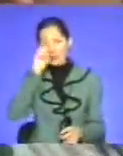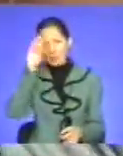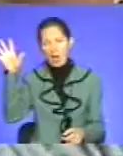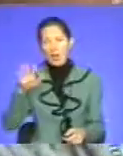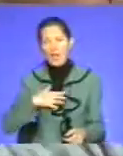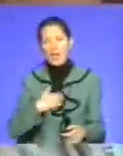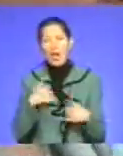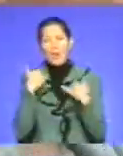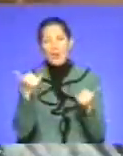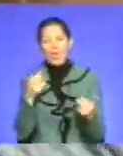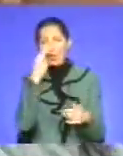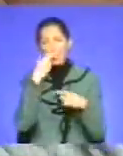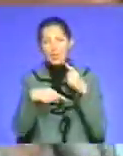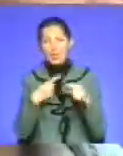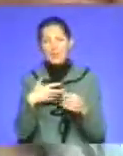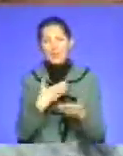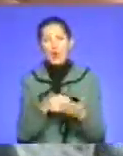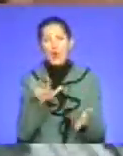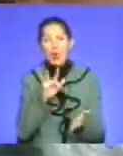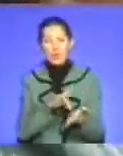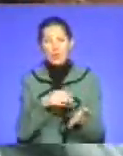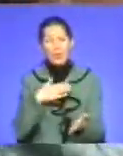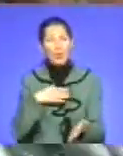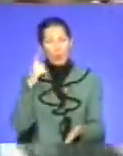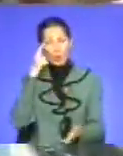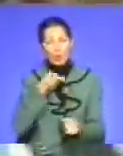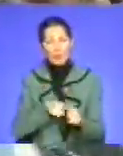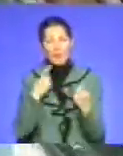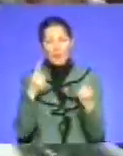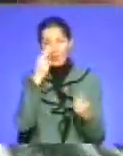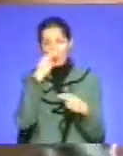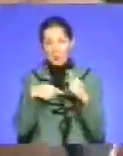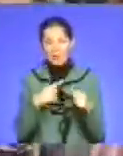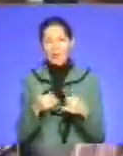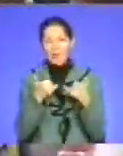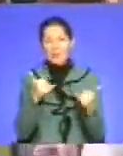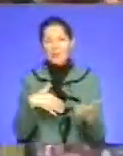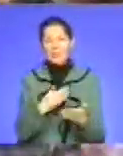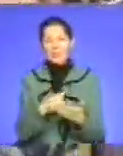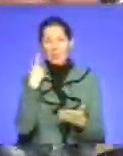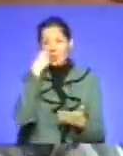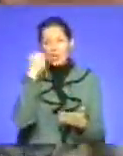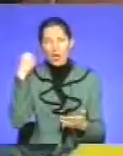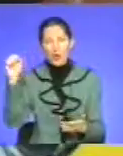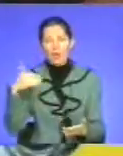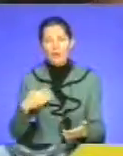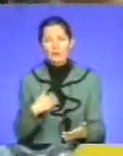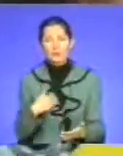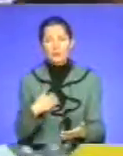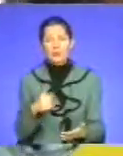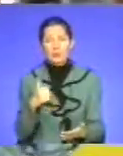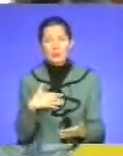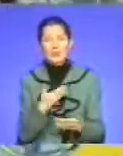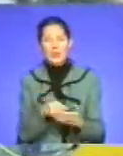свого міста і, на мою думку, це велика традиція поважати своїх героїв. Я патріот своєї держави, це